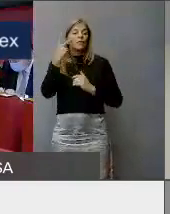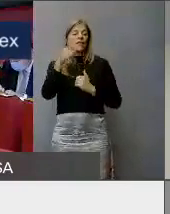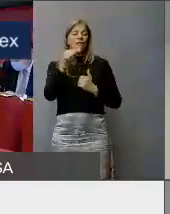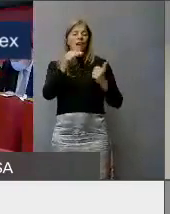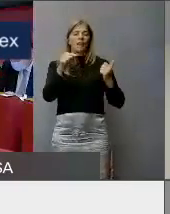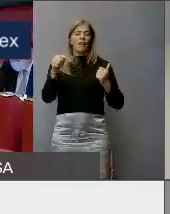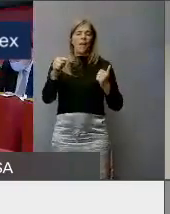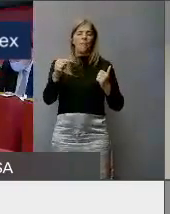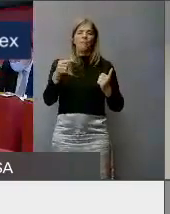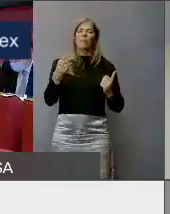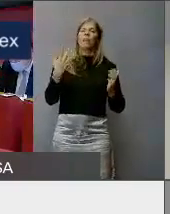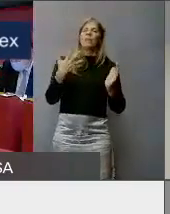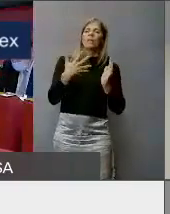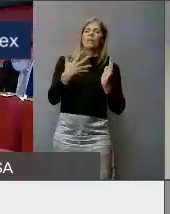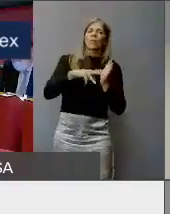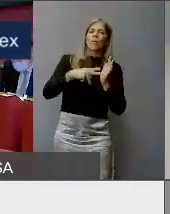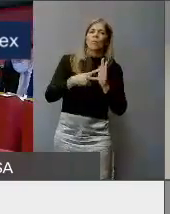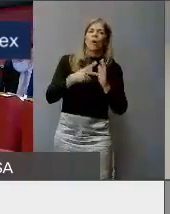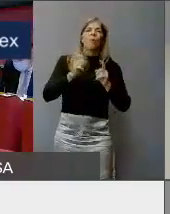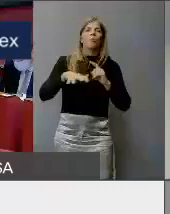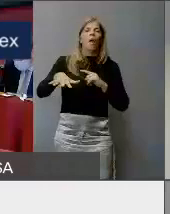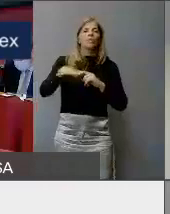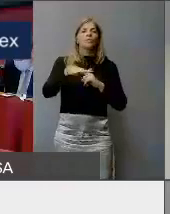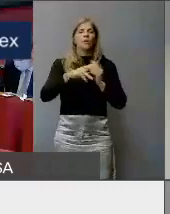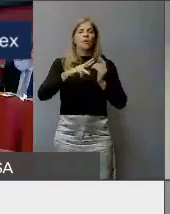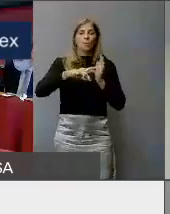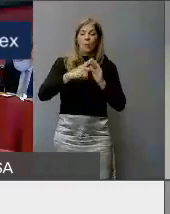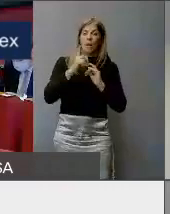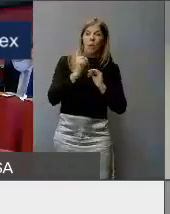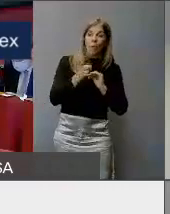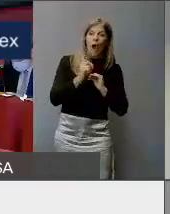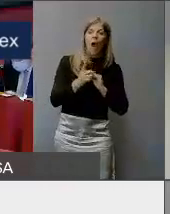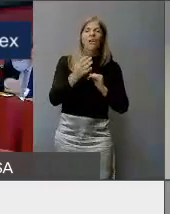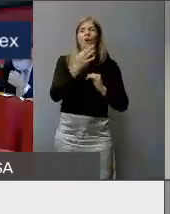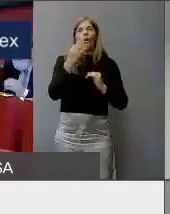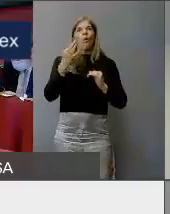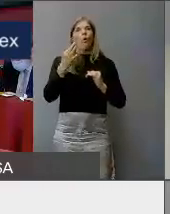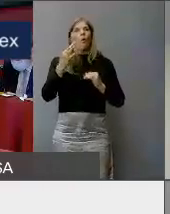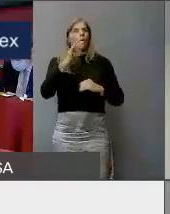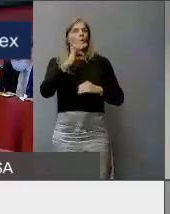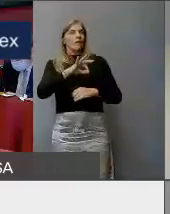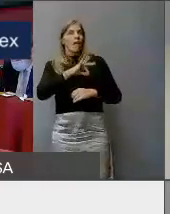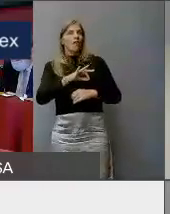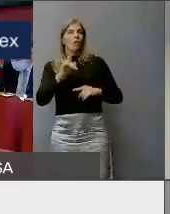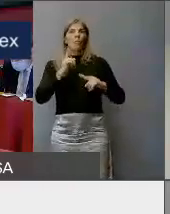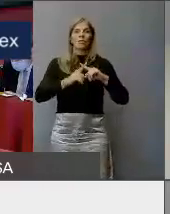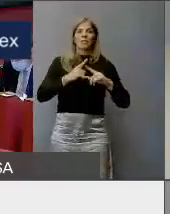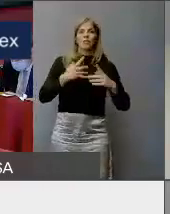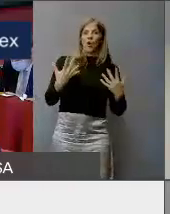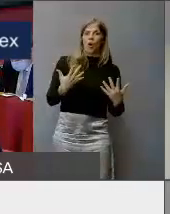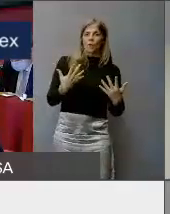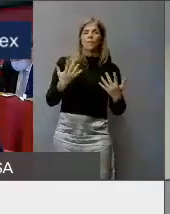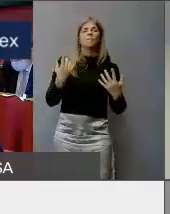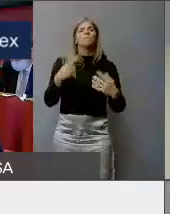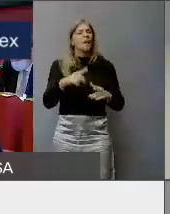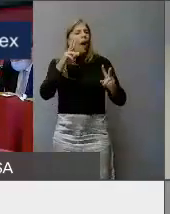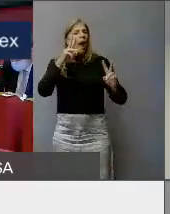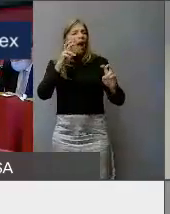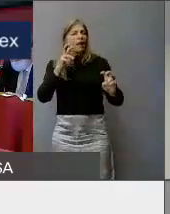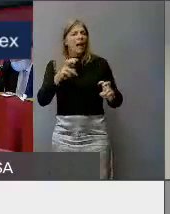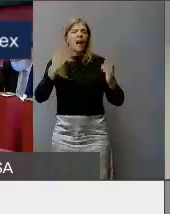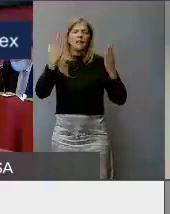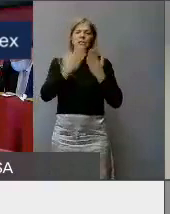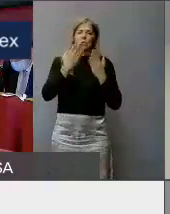forza della popolazione certo è difficile guardate per l'opposizione perché se non c'è questa analisi molte volte